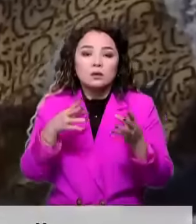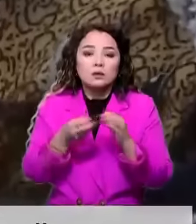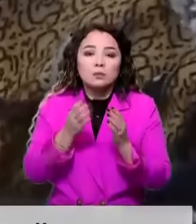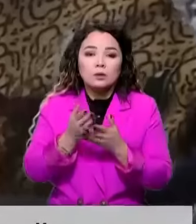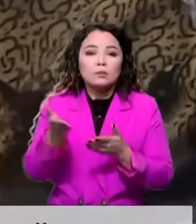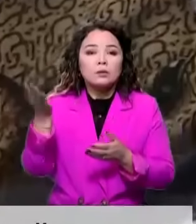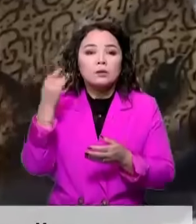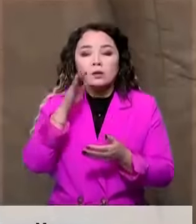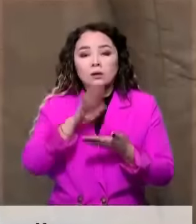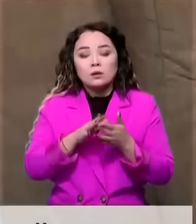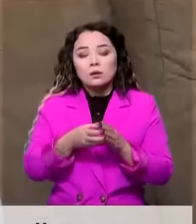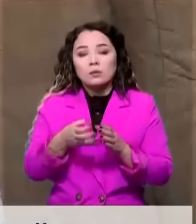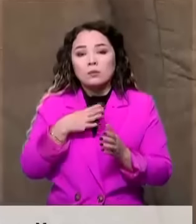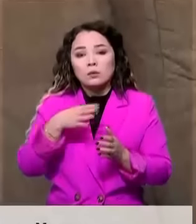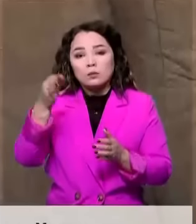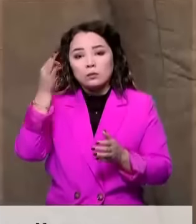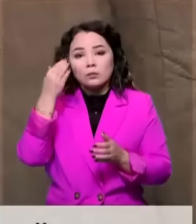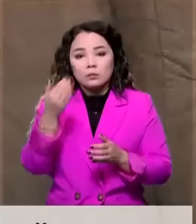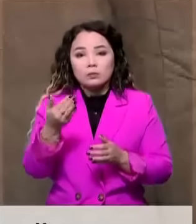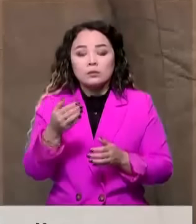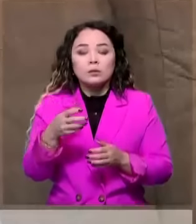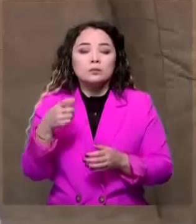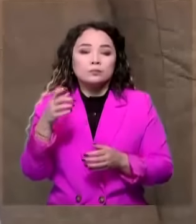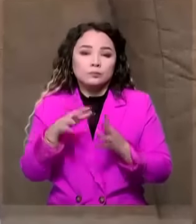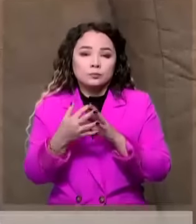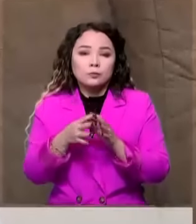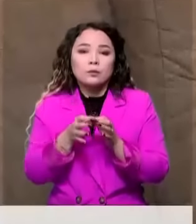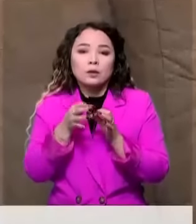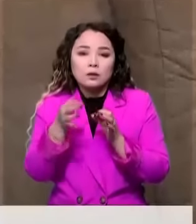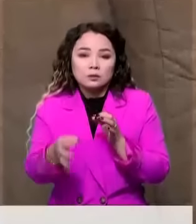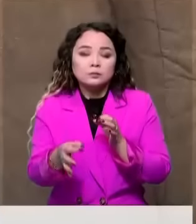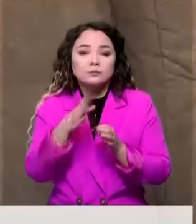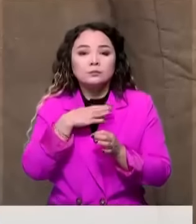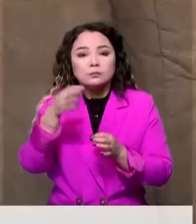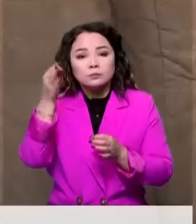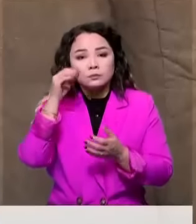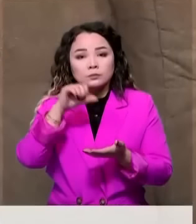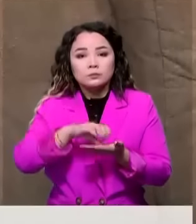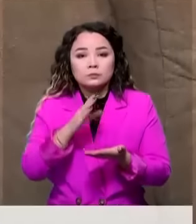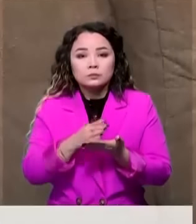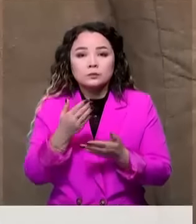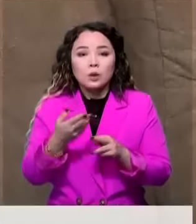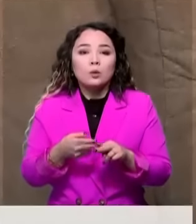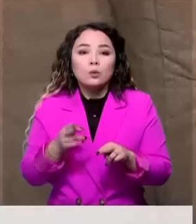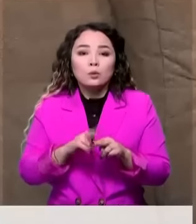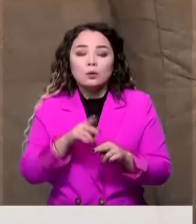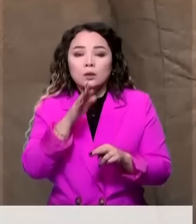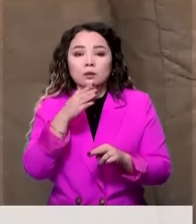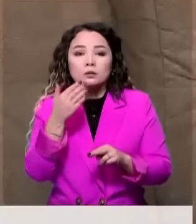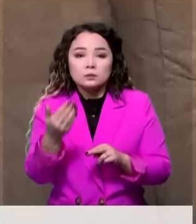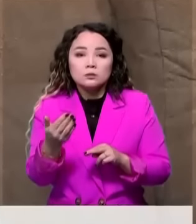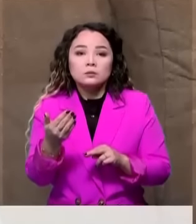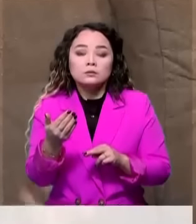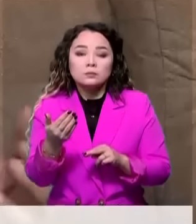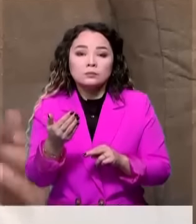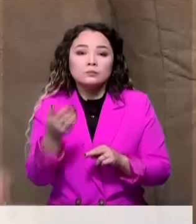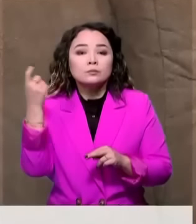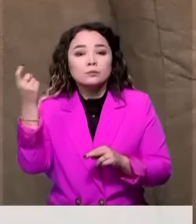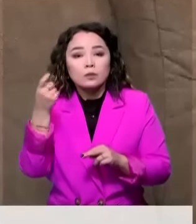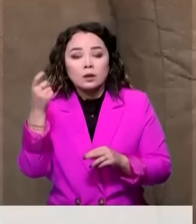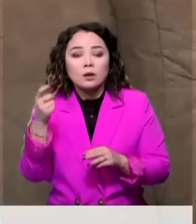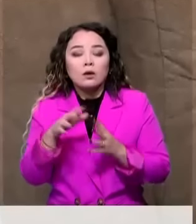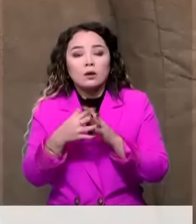уақытта әлгі колхоз ғой, коллективіне қатысты ба. Сол уақытта